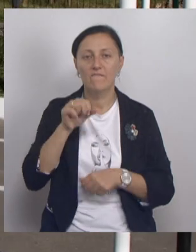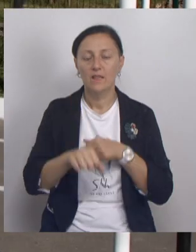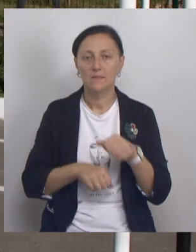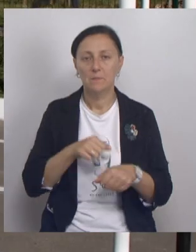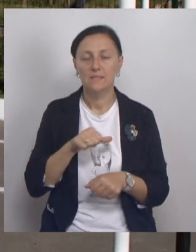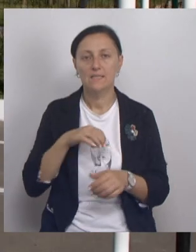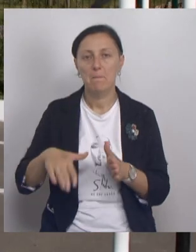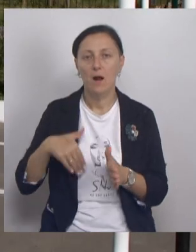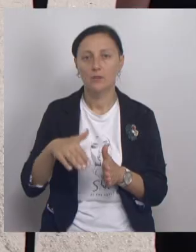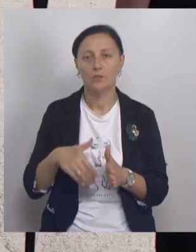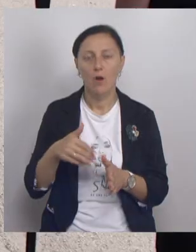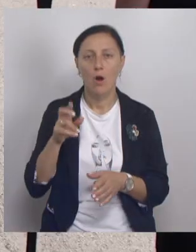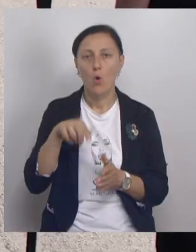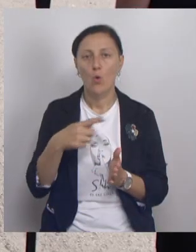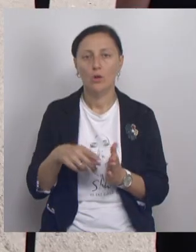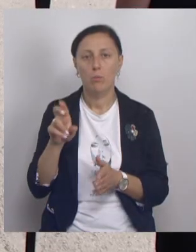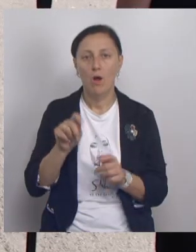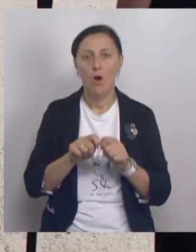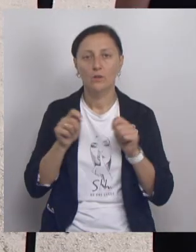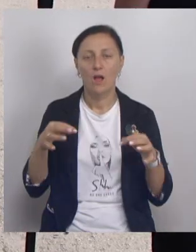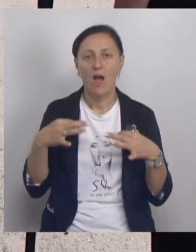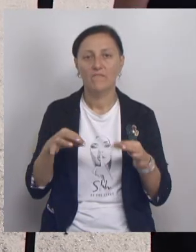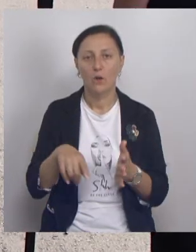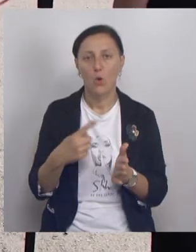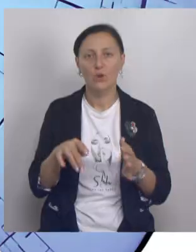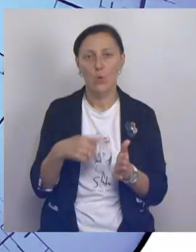и самокатчиков. В областном центре открыли автогородок.